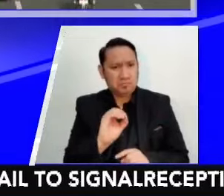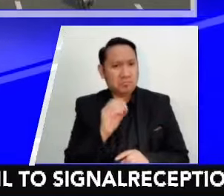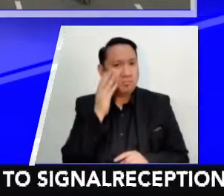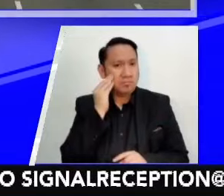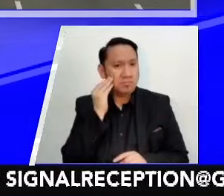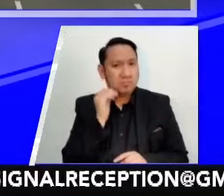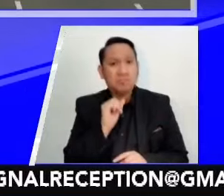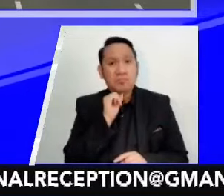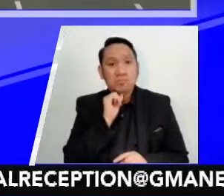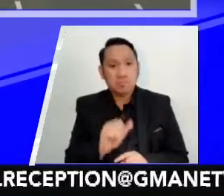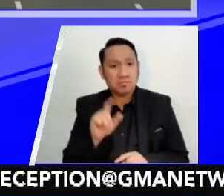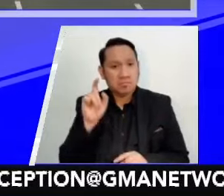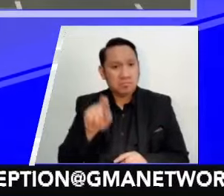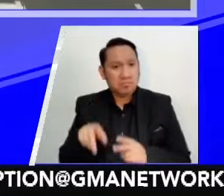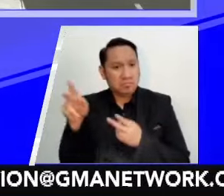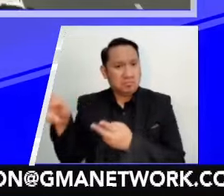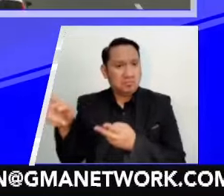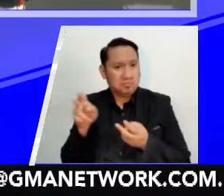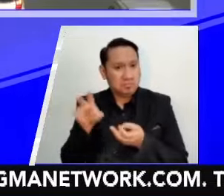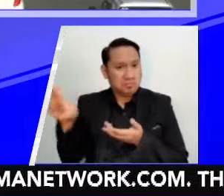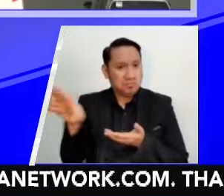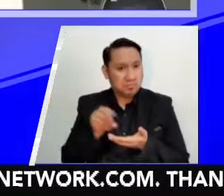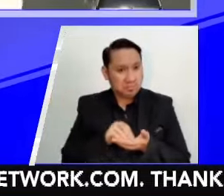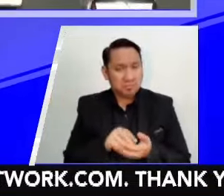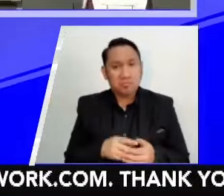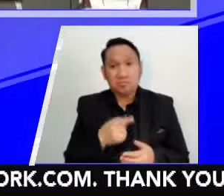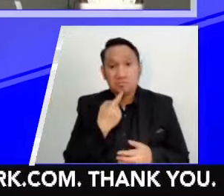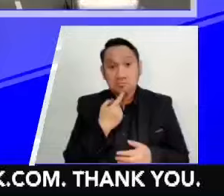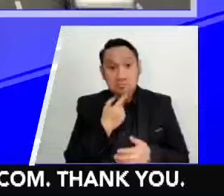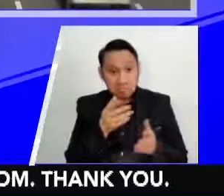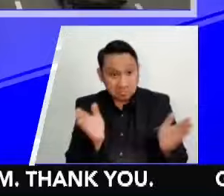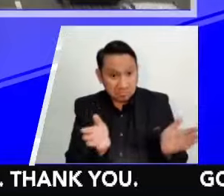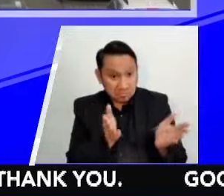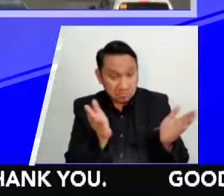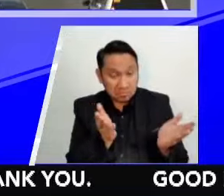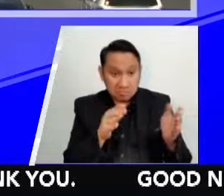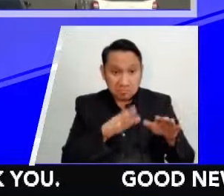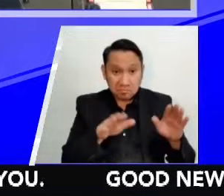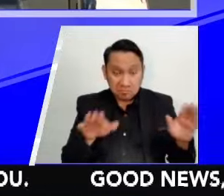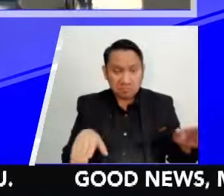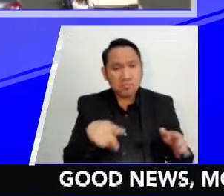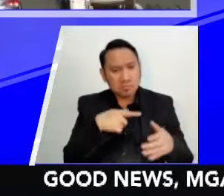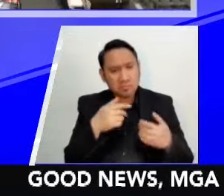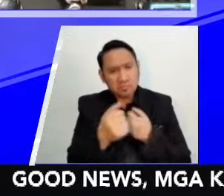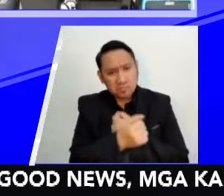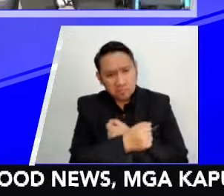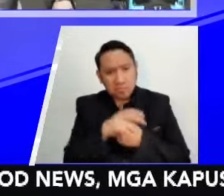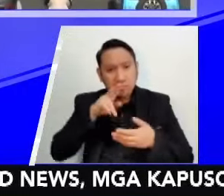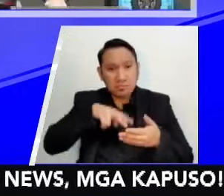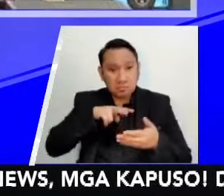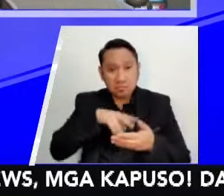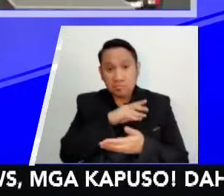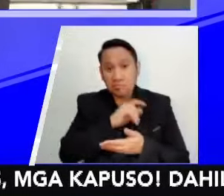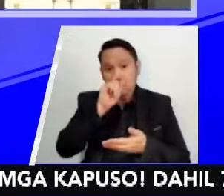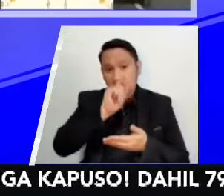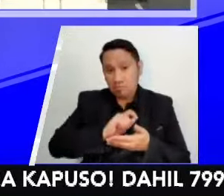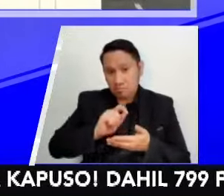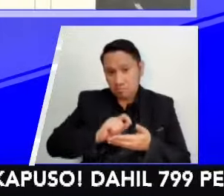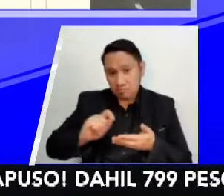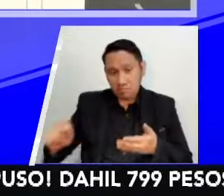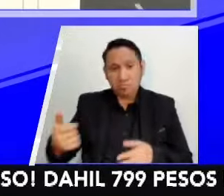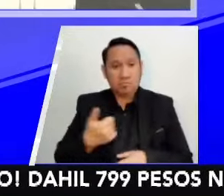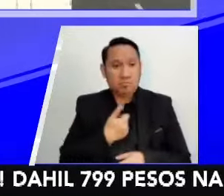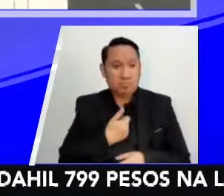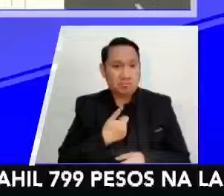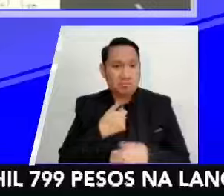kumopya sa iba. Layon daw ng libro na hikayatin ng kabataan na mahalin ang pagbabasa at sumulat ng sarili nilang